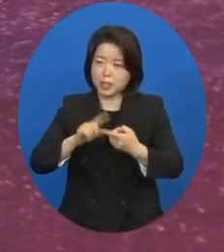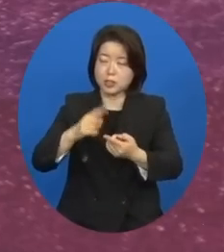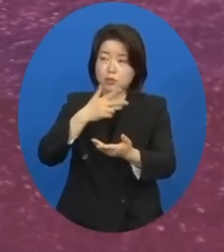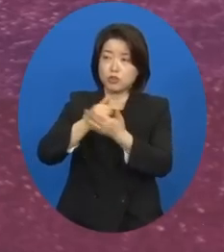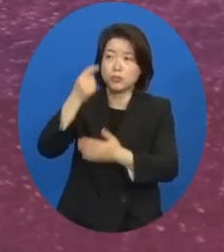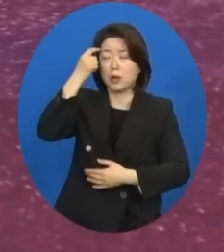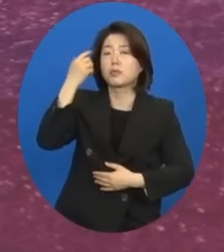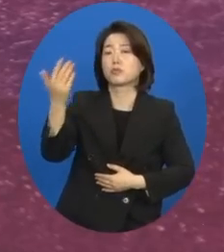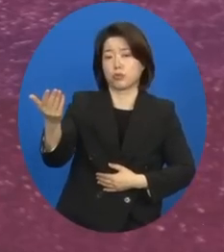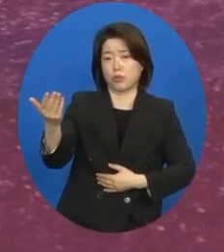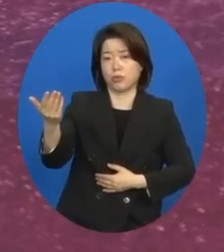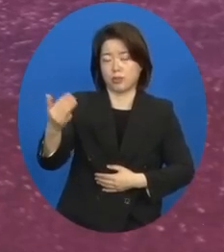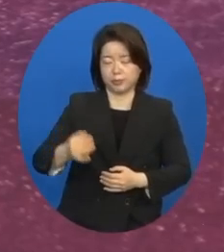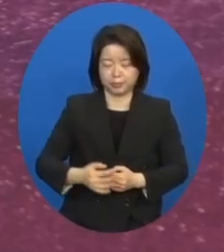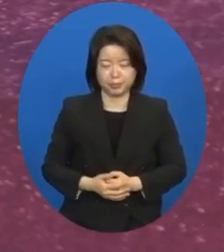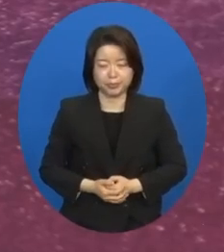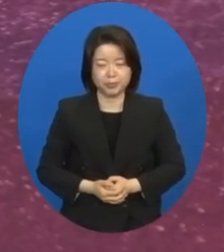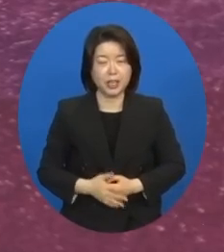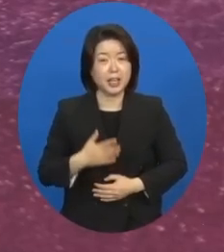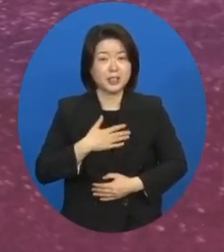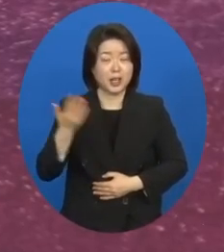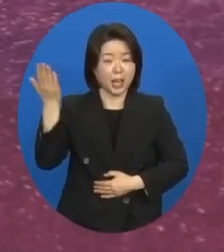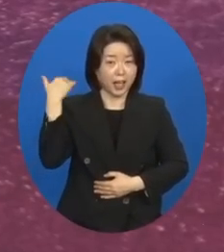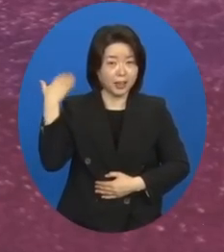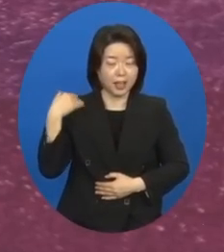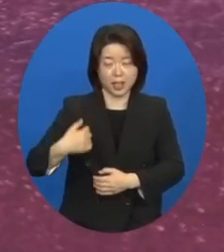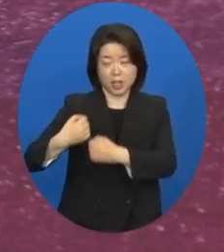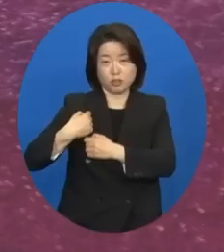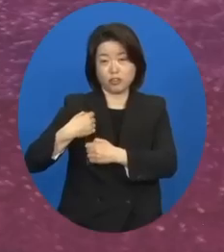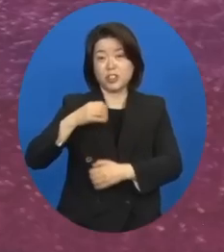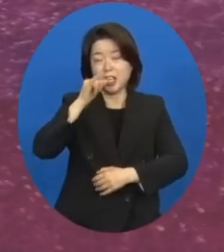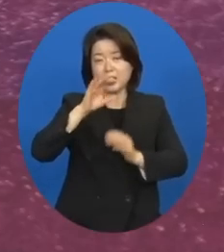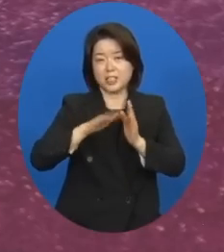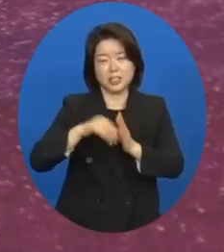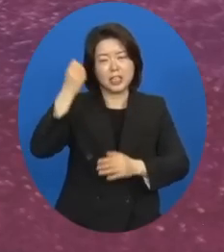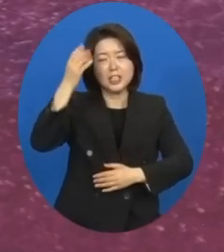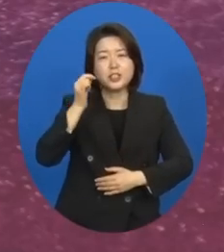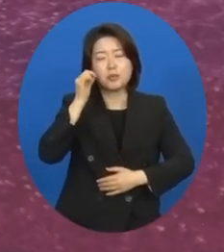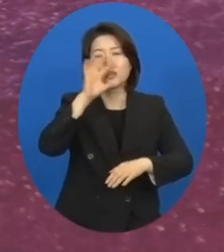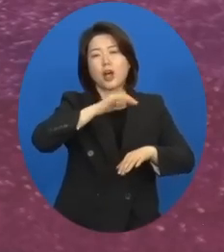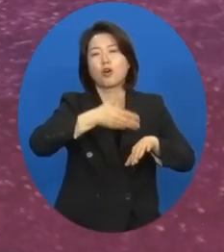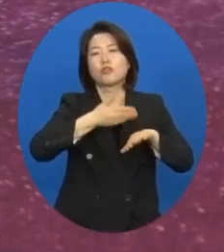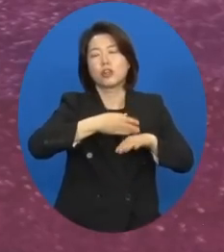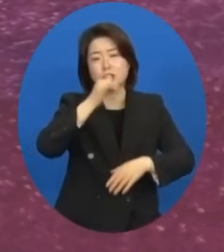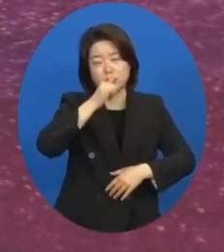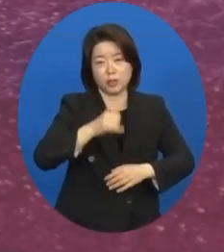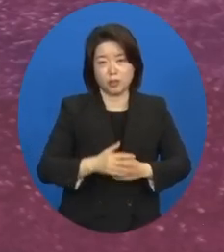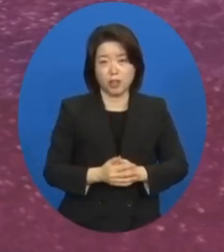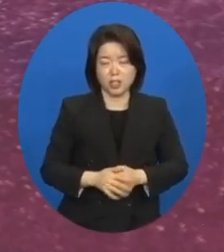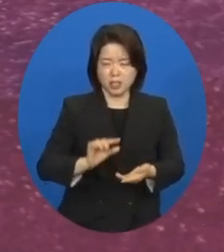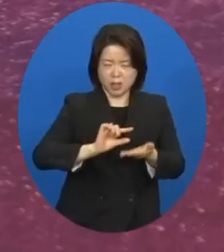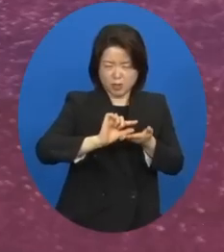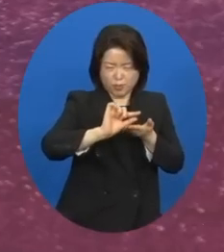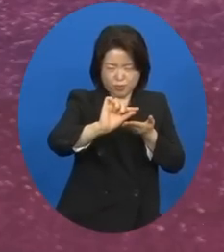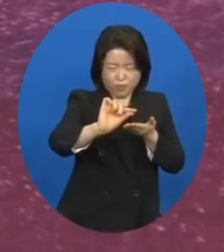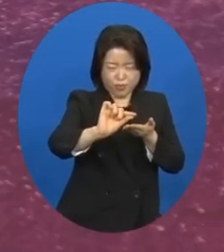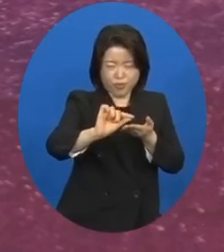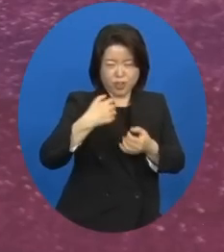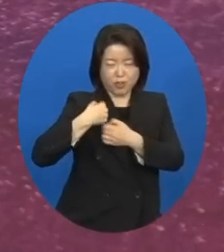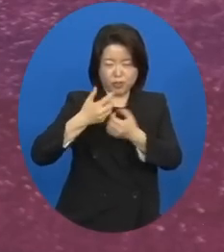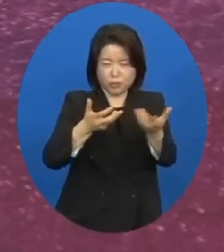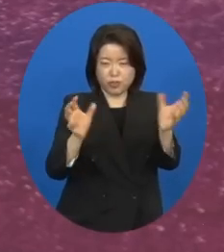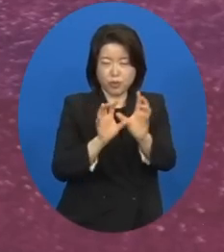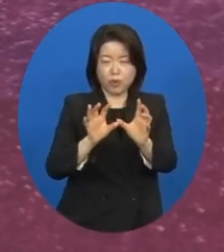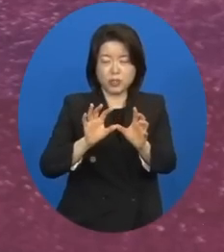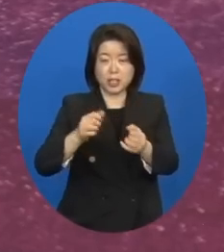저는 군대에 있을 때 잊혀지지 않는 훈련이 있습니다. 제가 교고지 부대 운전병으로 갔는데요, 겨울이면 온통 길이